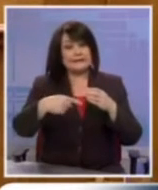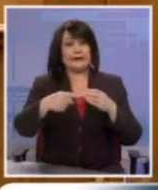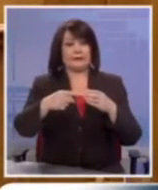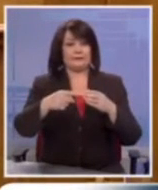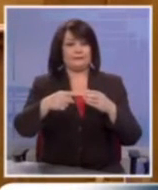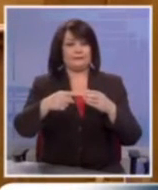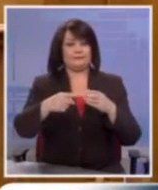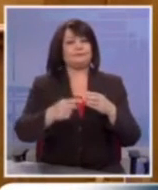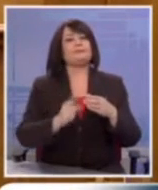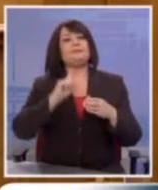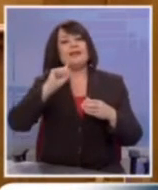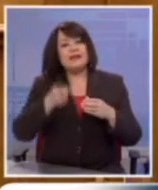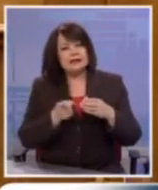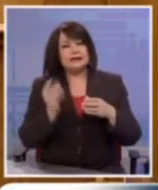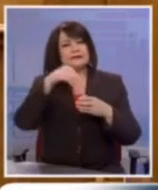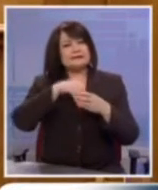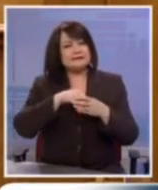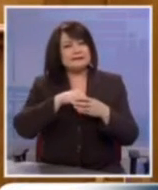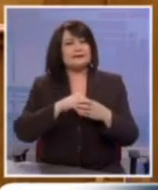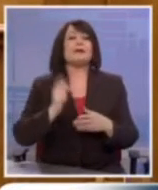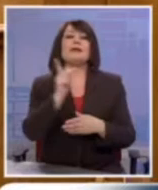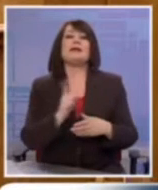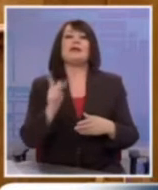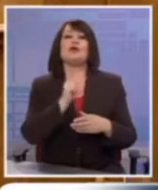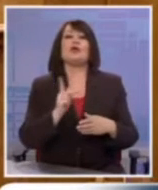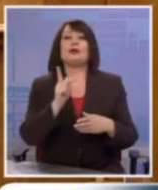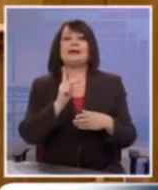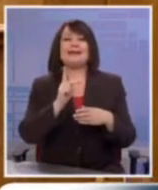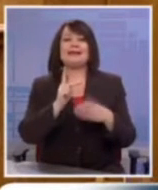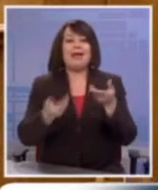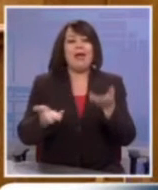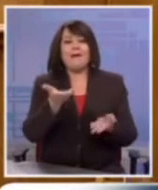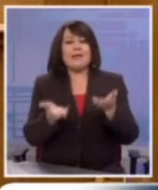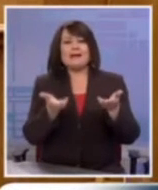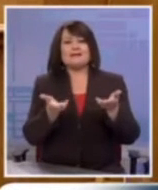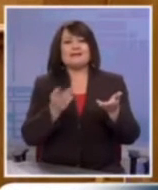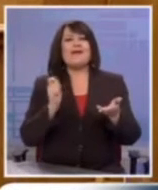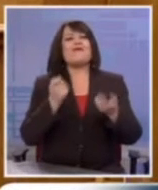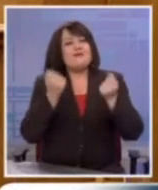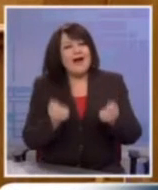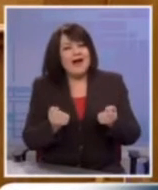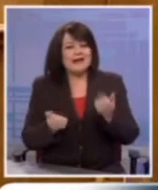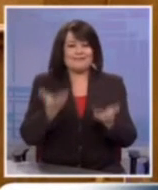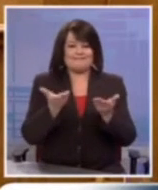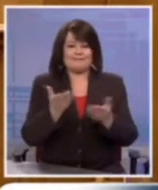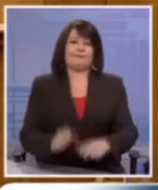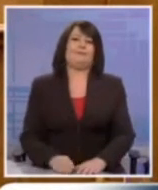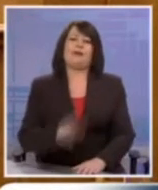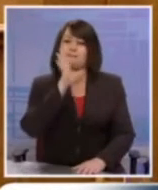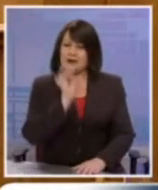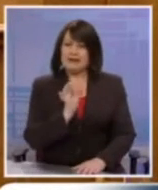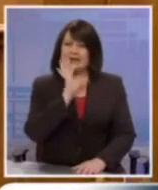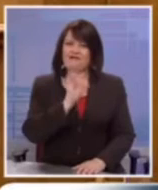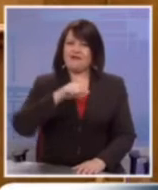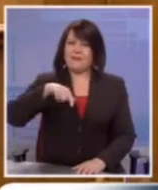την ισχύουσα διάταξη της κοινωνικής αναδιανομής. Πράγματι, ο ΦΠΑ είναι ένα μέτρο το